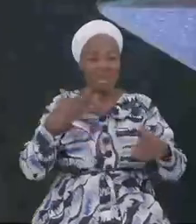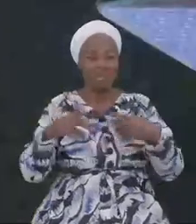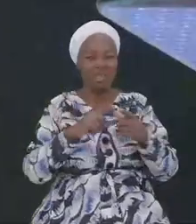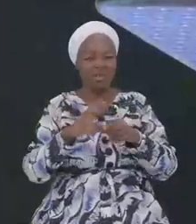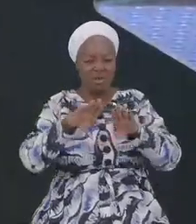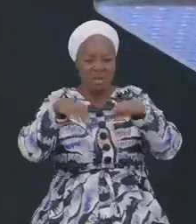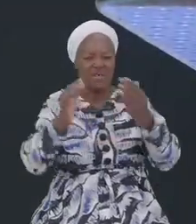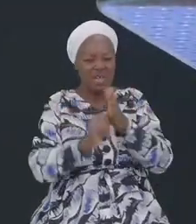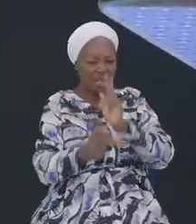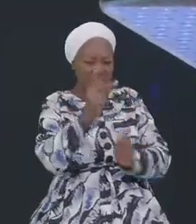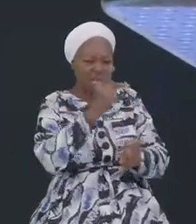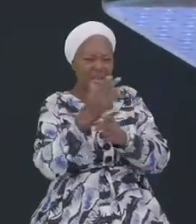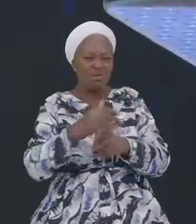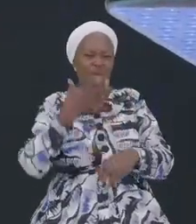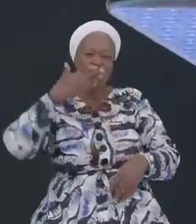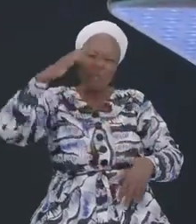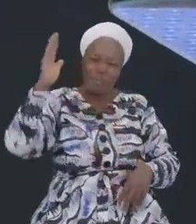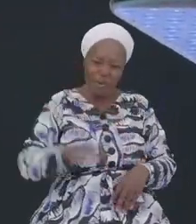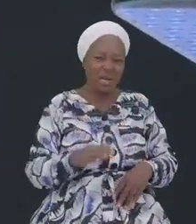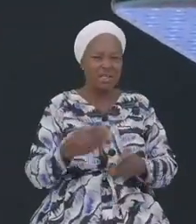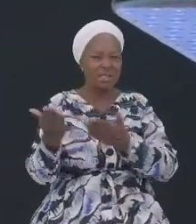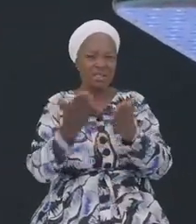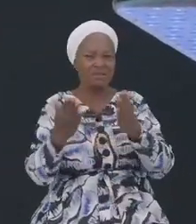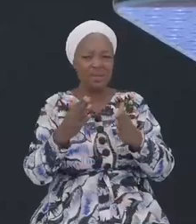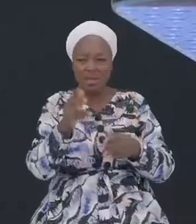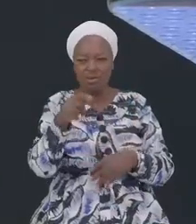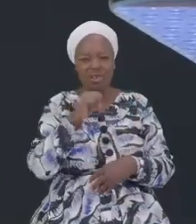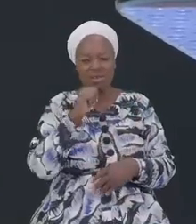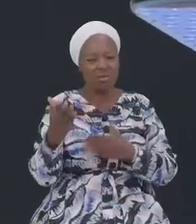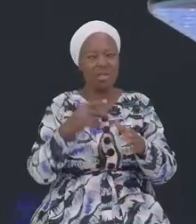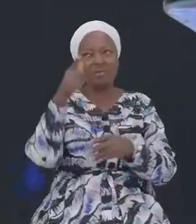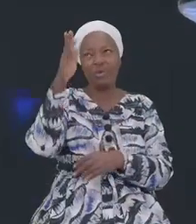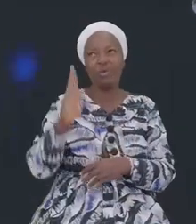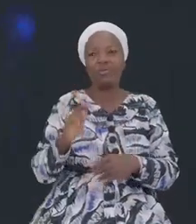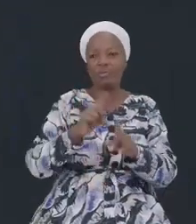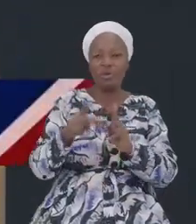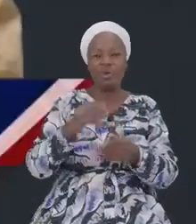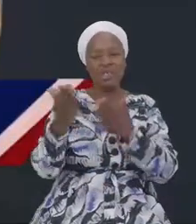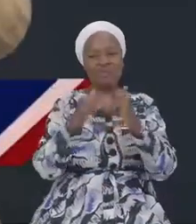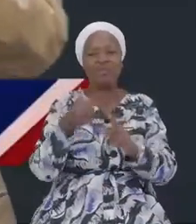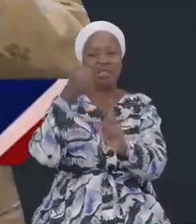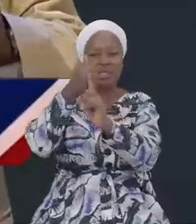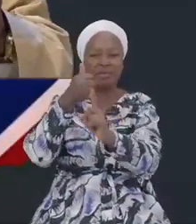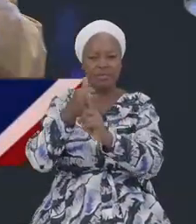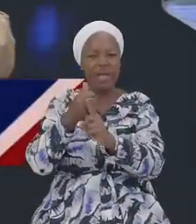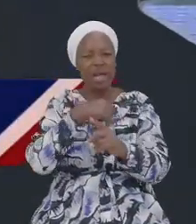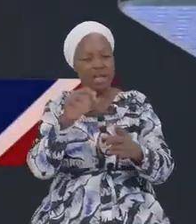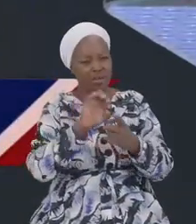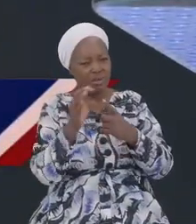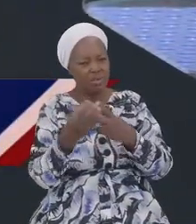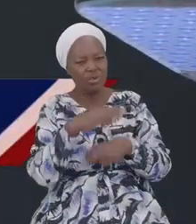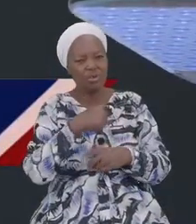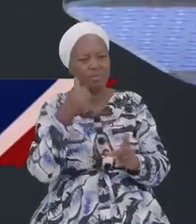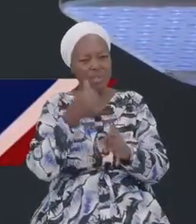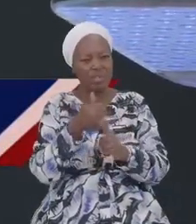type de service inutile, sans valeur. Vous ne servez pas Dieu. Ainsi, vous vous servez vous-même. La condition du moi,